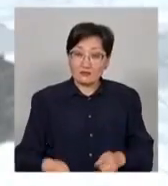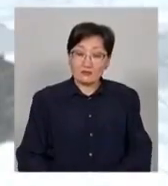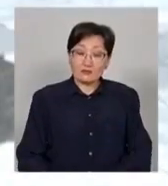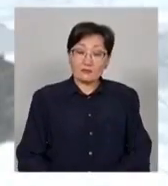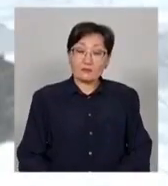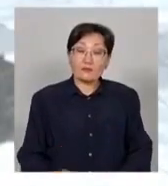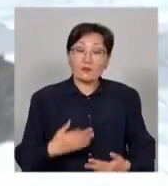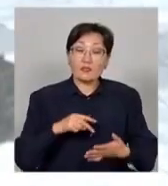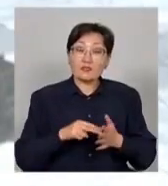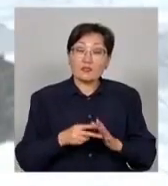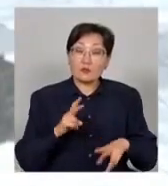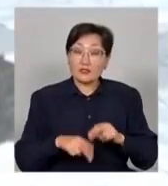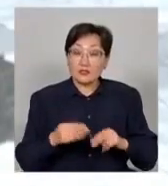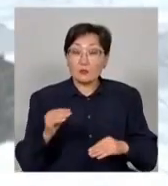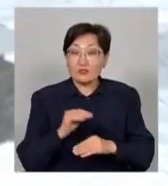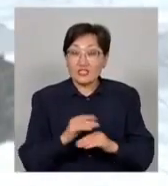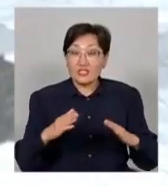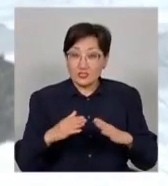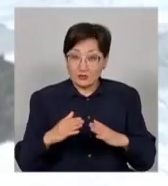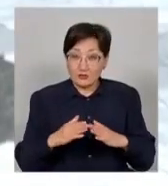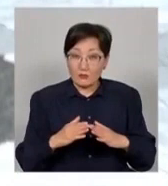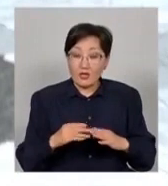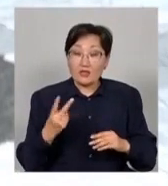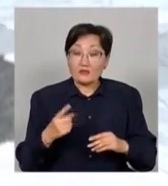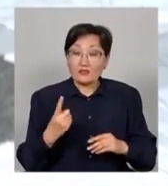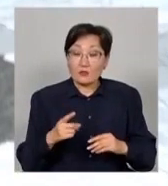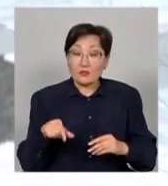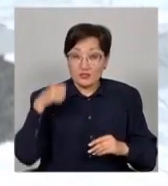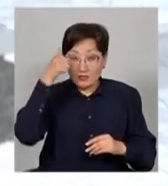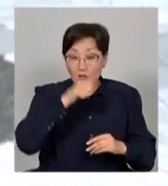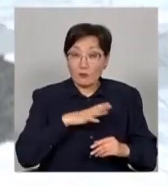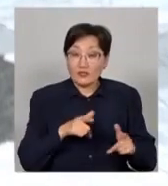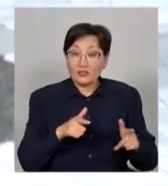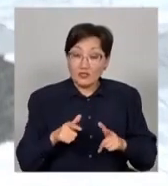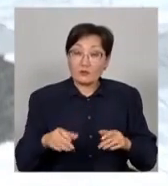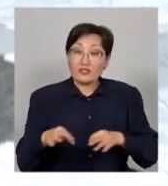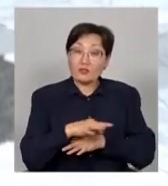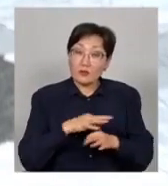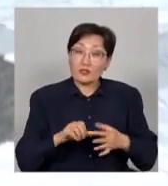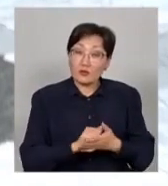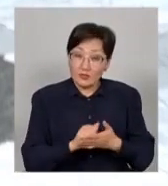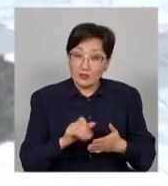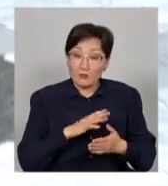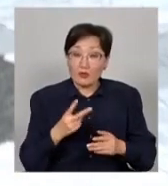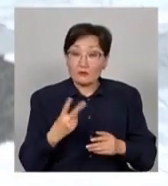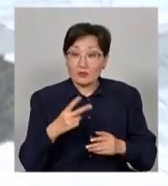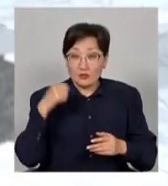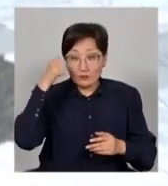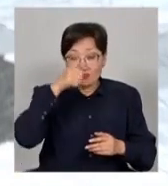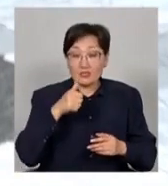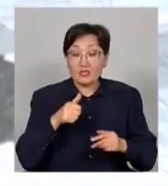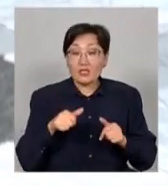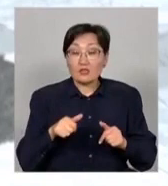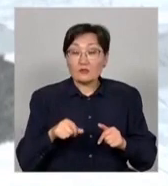мы планируем построить дополнительное здание в двадцать первом году был разработан проект на сметный документ 22 июля